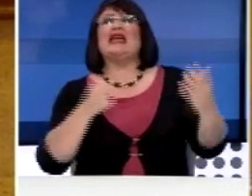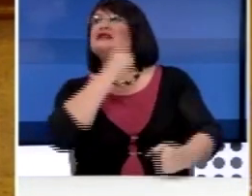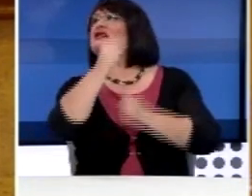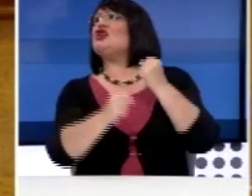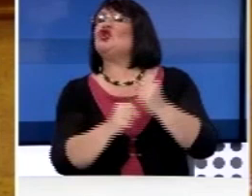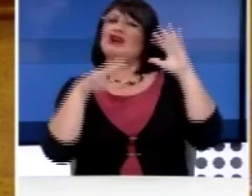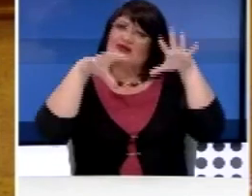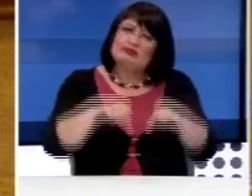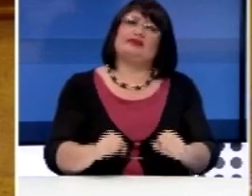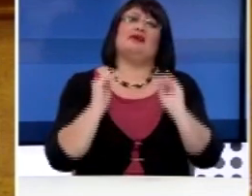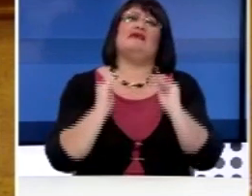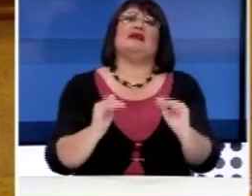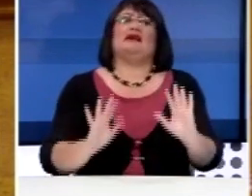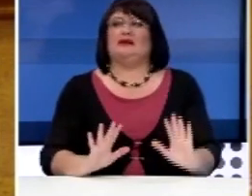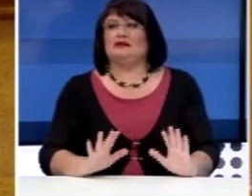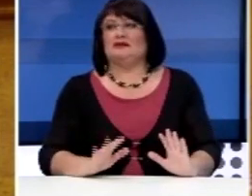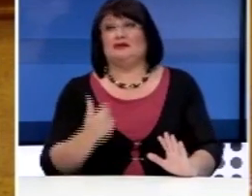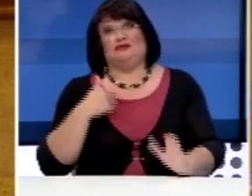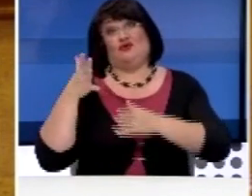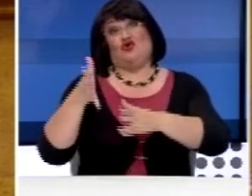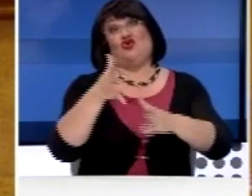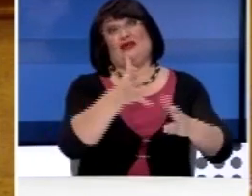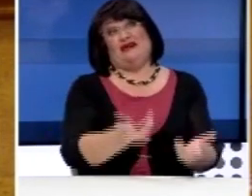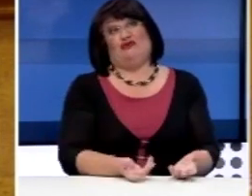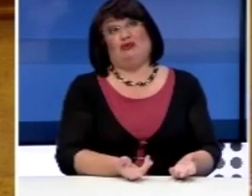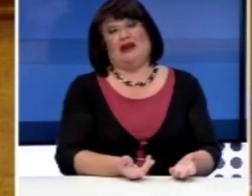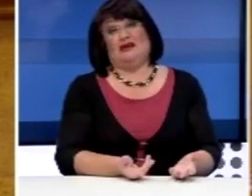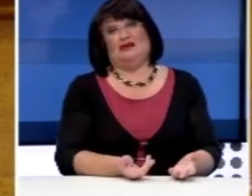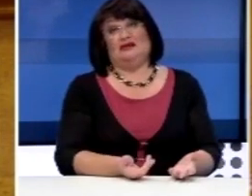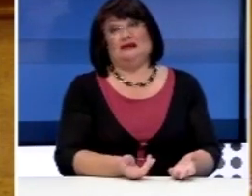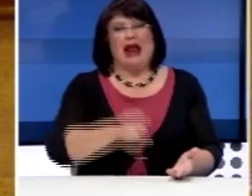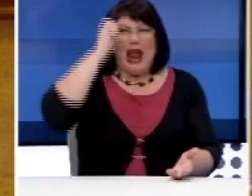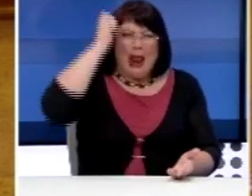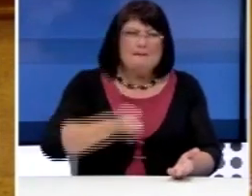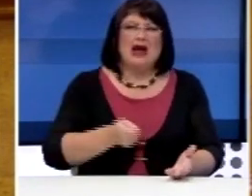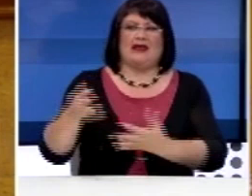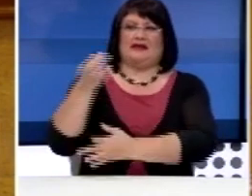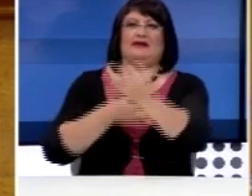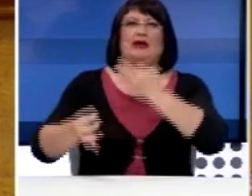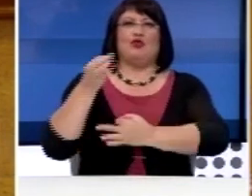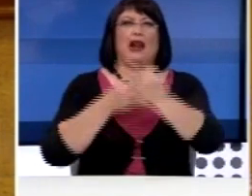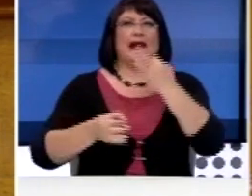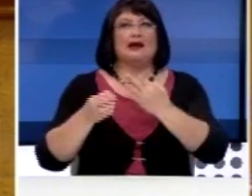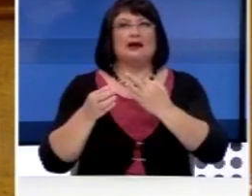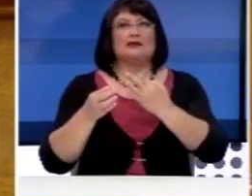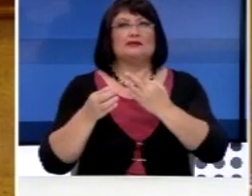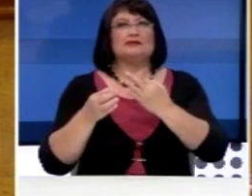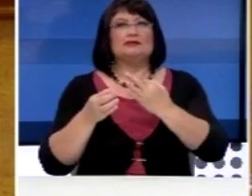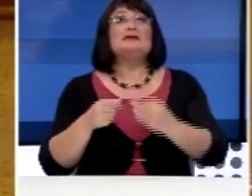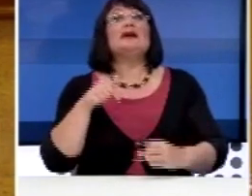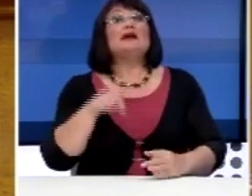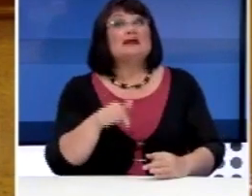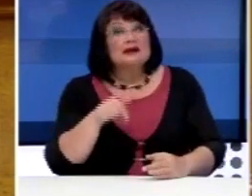χρόνια. Και για να μην κοροϊδευόμαστε, σε αυτές τις απαράδεκτες δηλώσεις έρχονται να κουμπώσουν